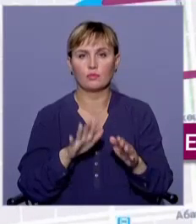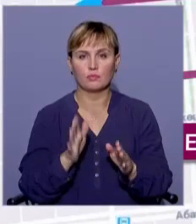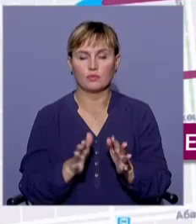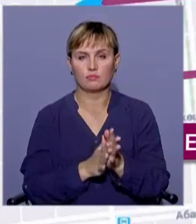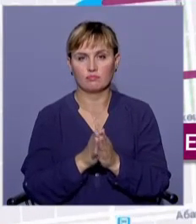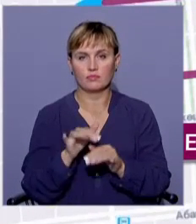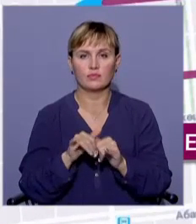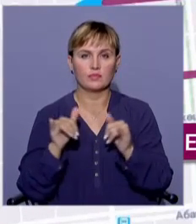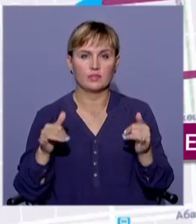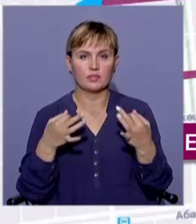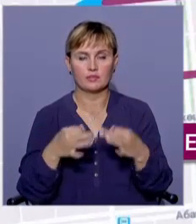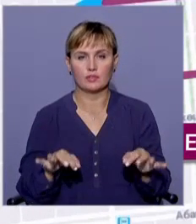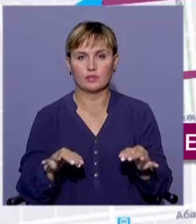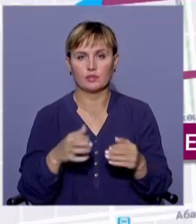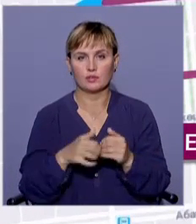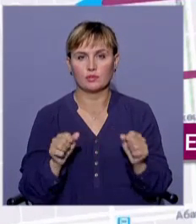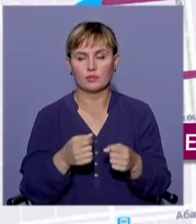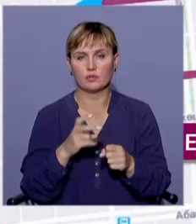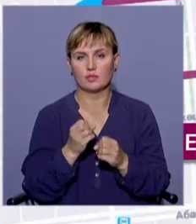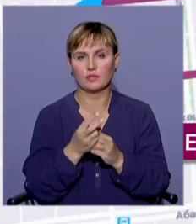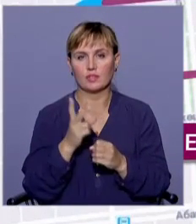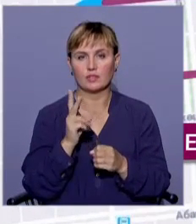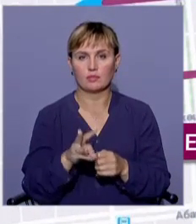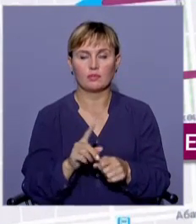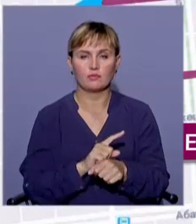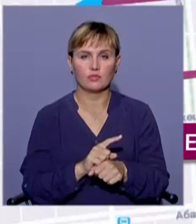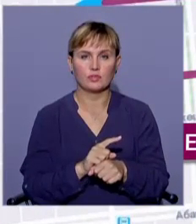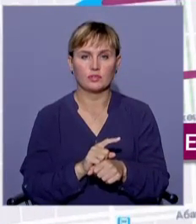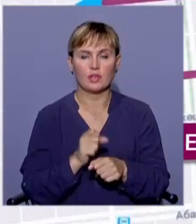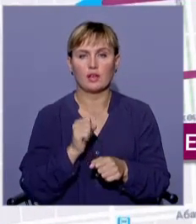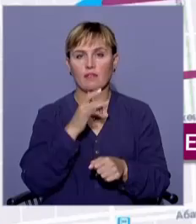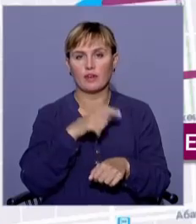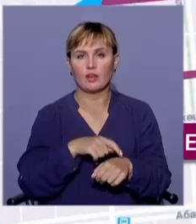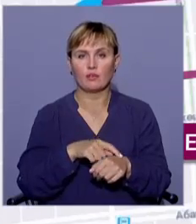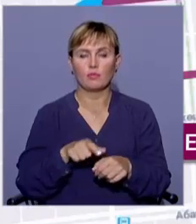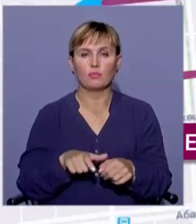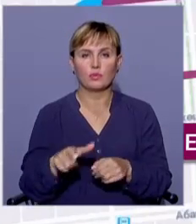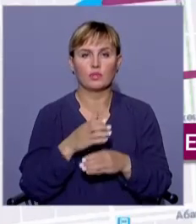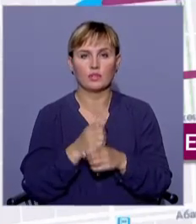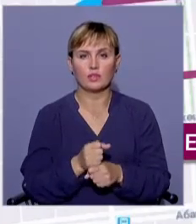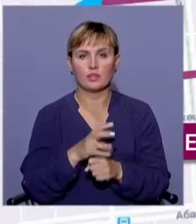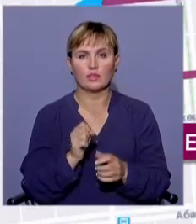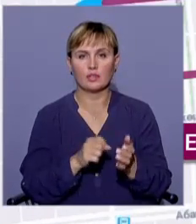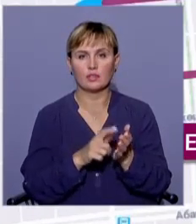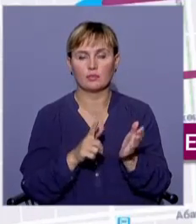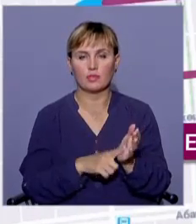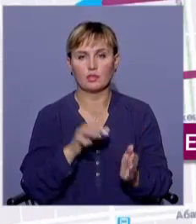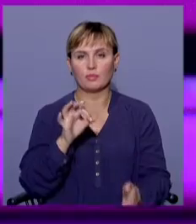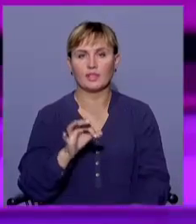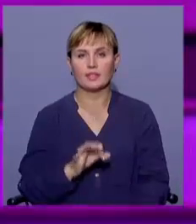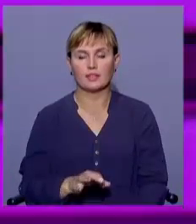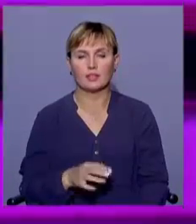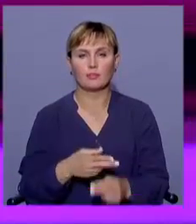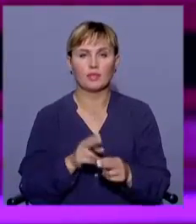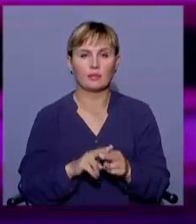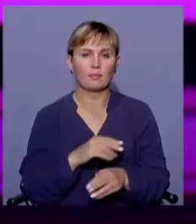вырастет за счет увеличения средней скорости на 12 км в час. А время в пути сократится в среднем на 17%. При